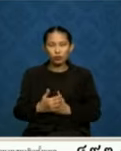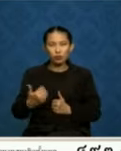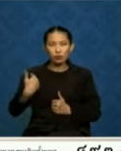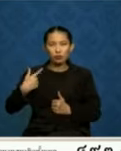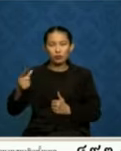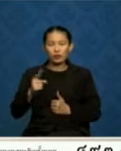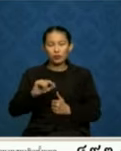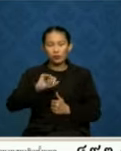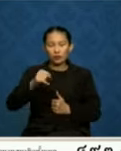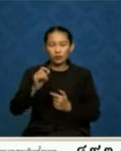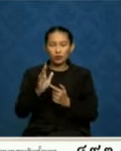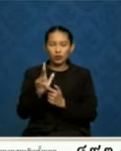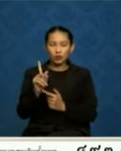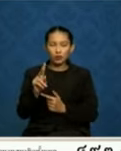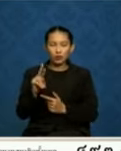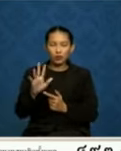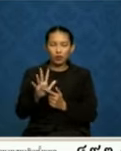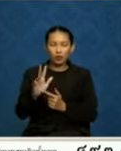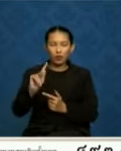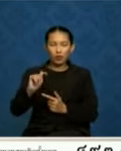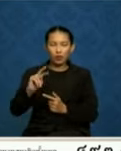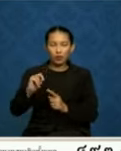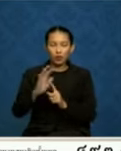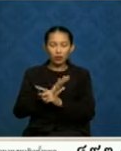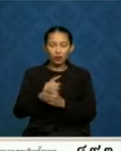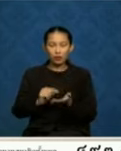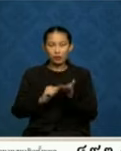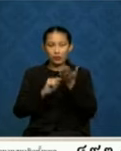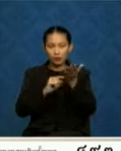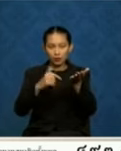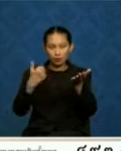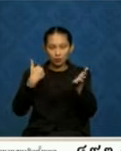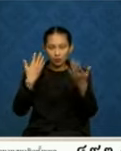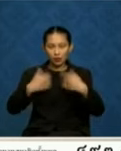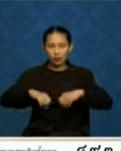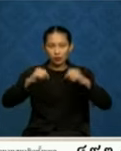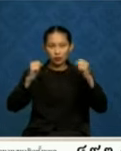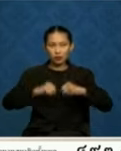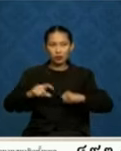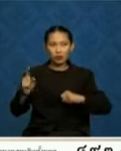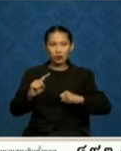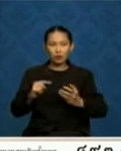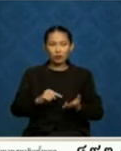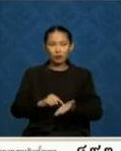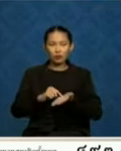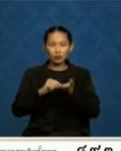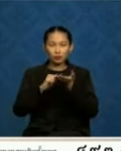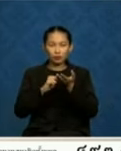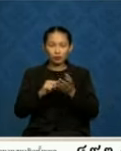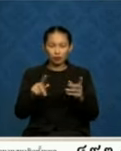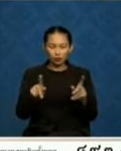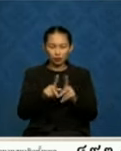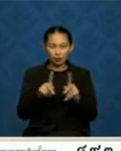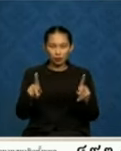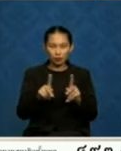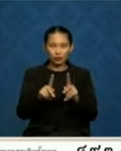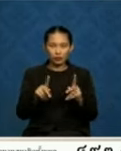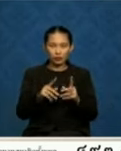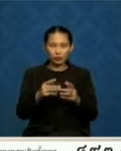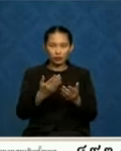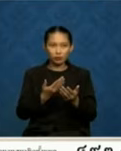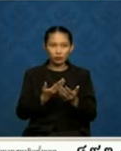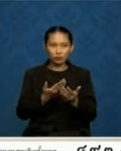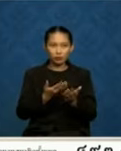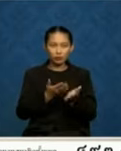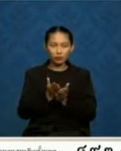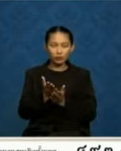านจักรรัฐพัวช่วยและคณะเป็นผู้เสนอและมีมติให้ส่งให้คณะกรรมการการเงินการคลังสถาบัน